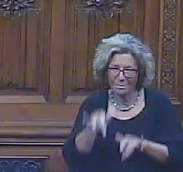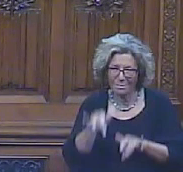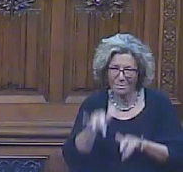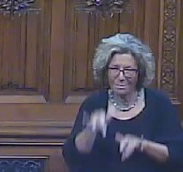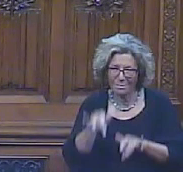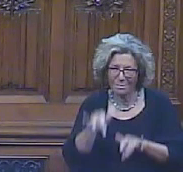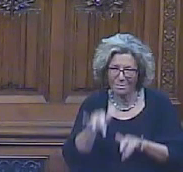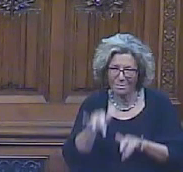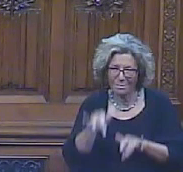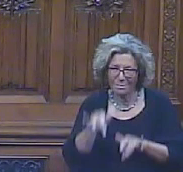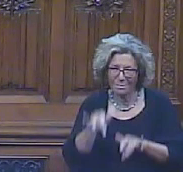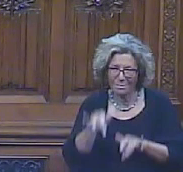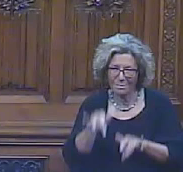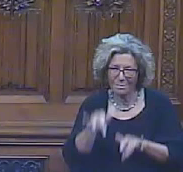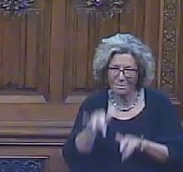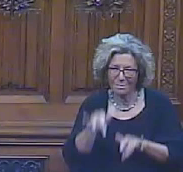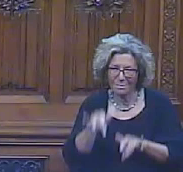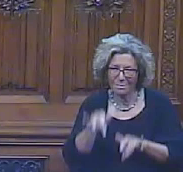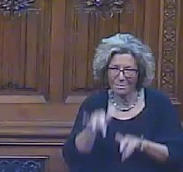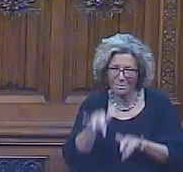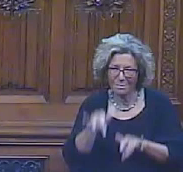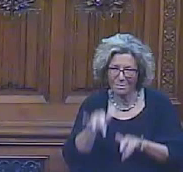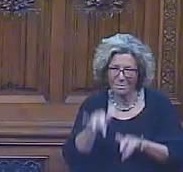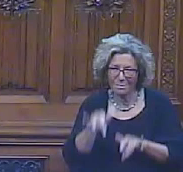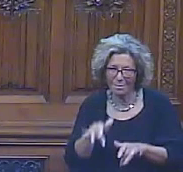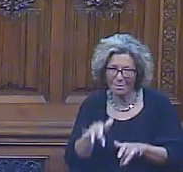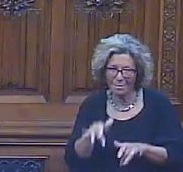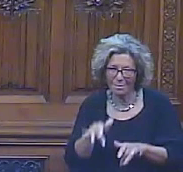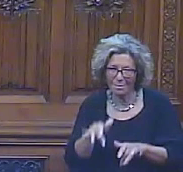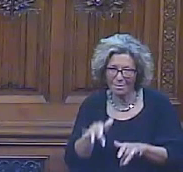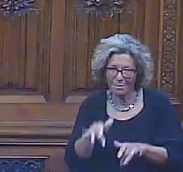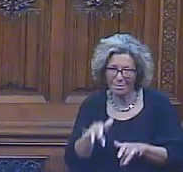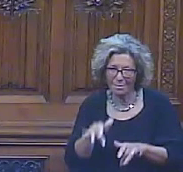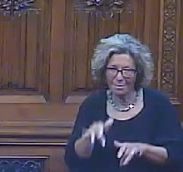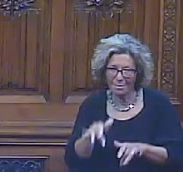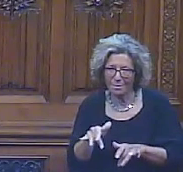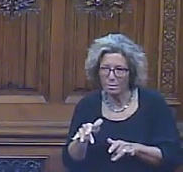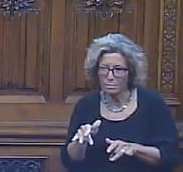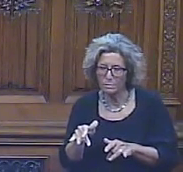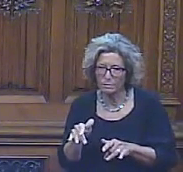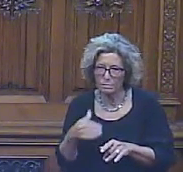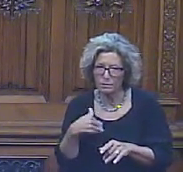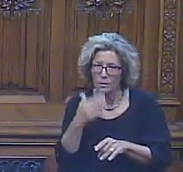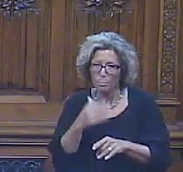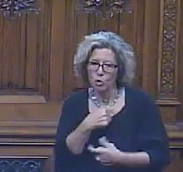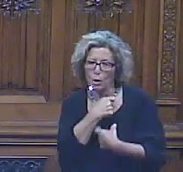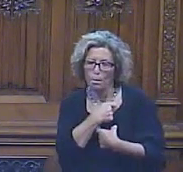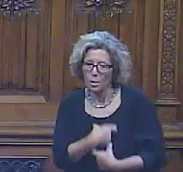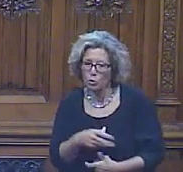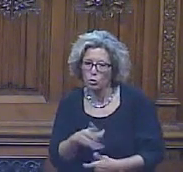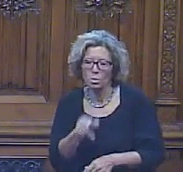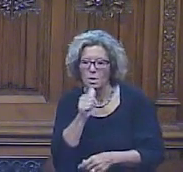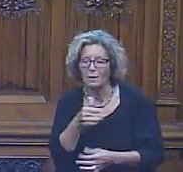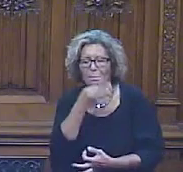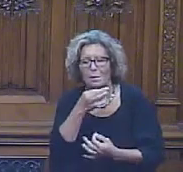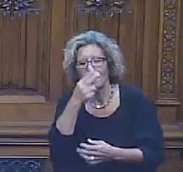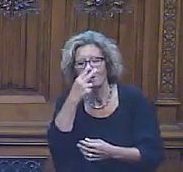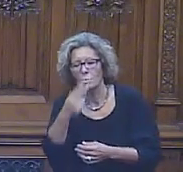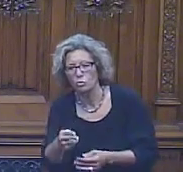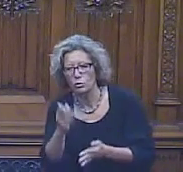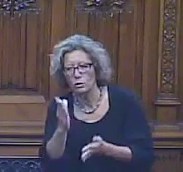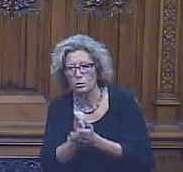Es ist wirklich eine dramatische Situation, ich sage Ihnen ehrlich, die schnützt. Und ich möchte mir persönlich gar nicht mehr die Nachrichten anschauen. Ich